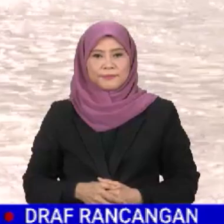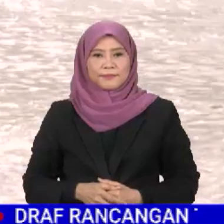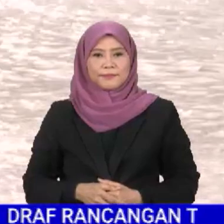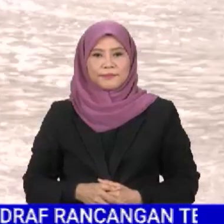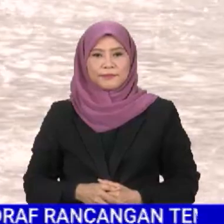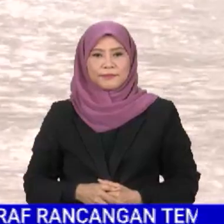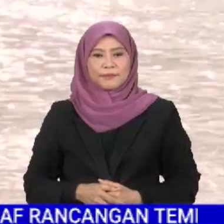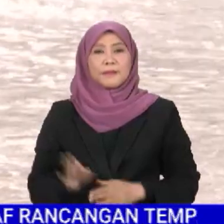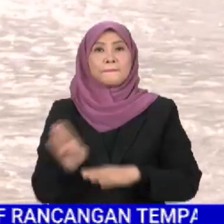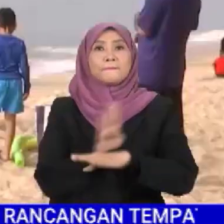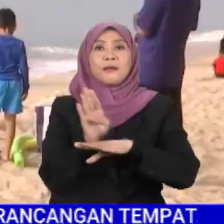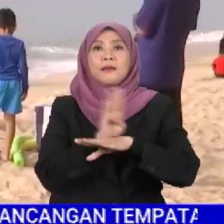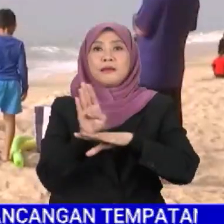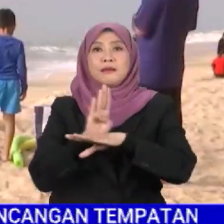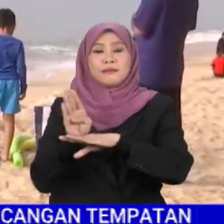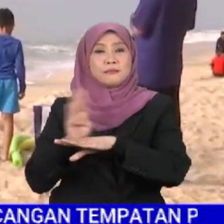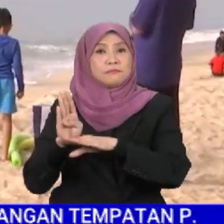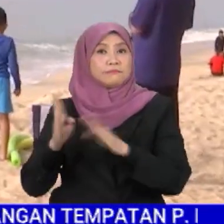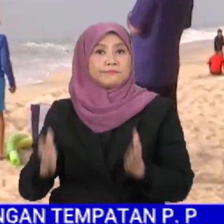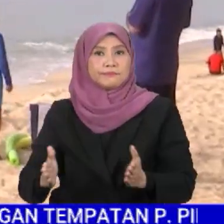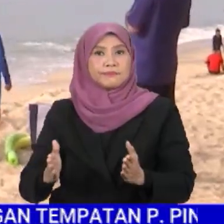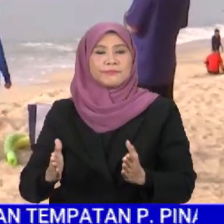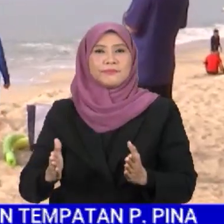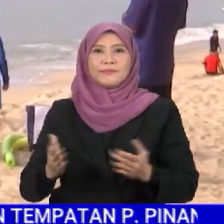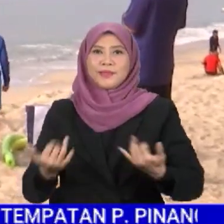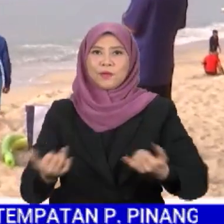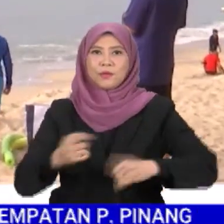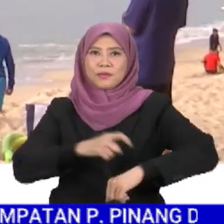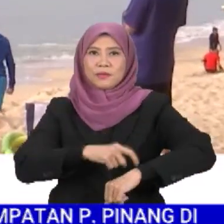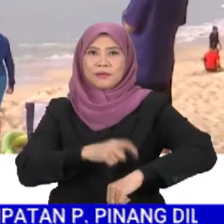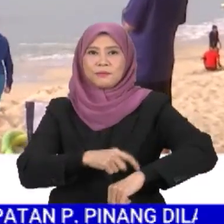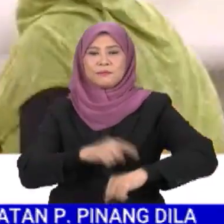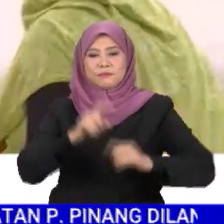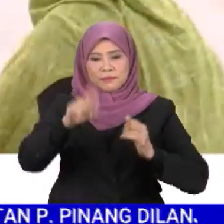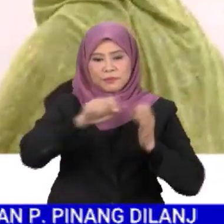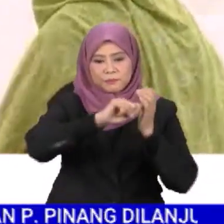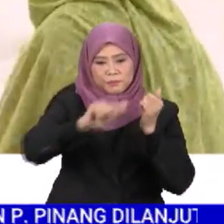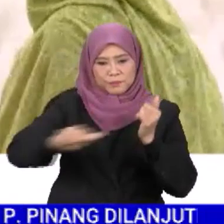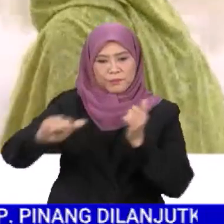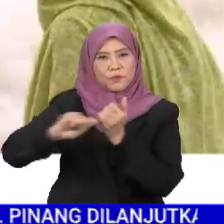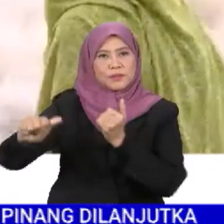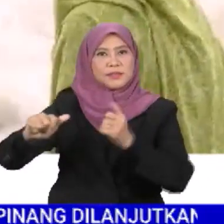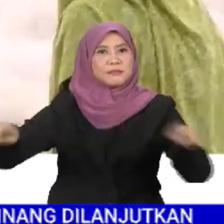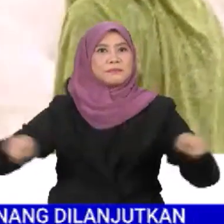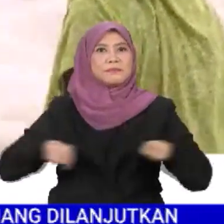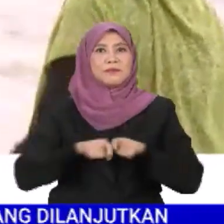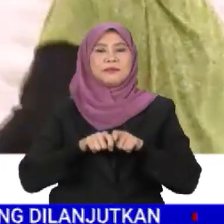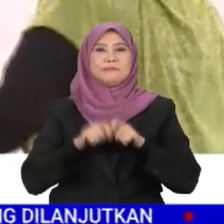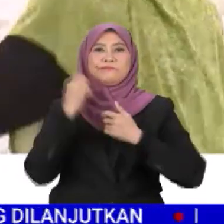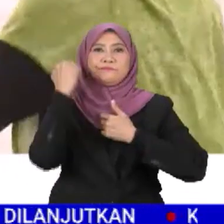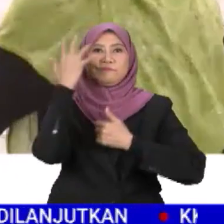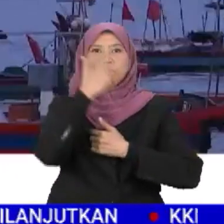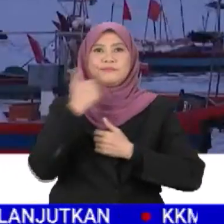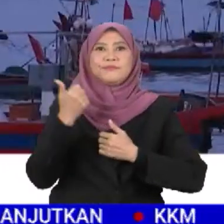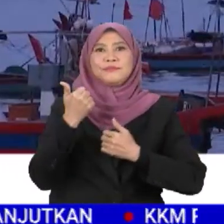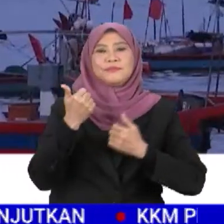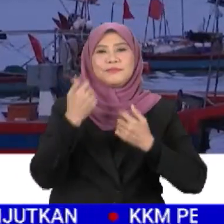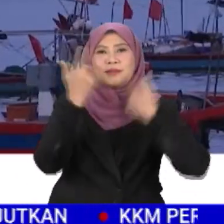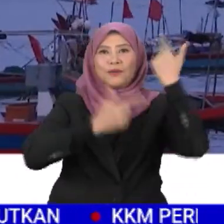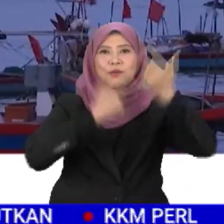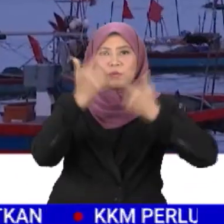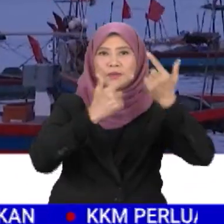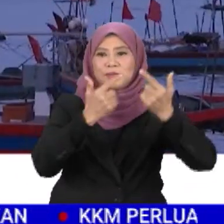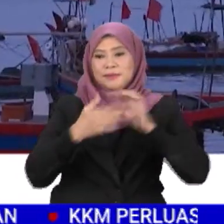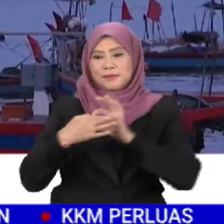Bagi seorang pengusaha, sudah tiba masanya usaha mempromosi destinasi pelancongan dipergiat